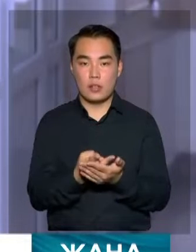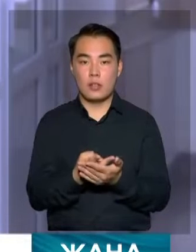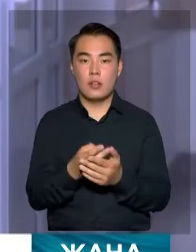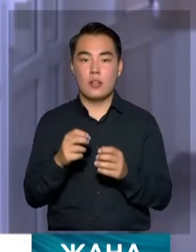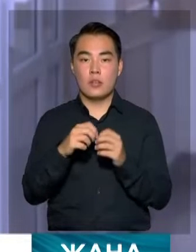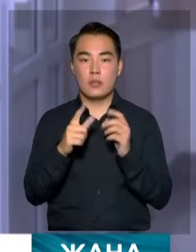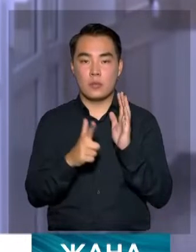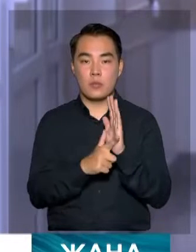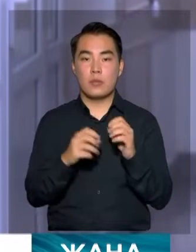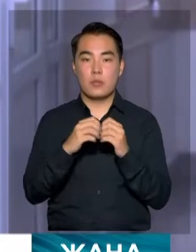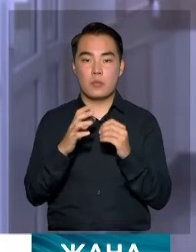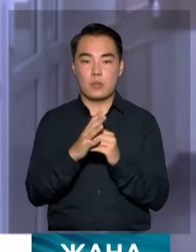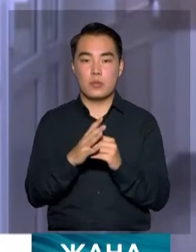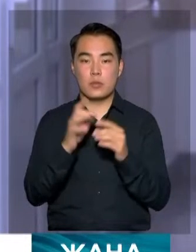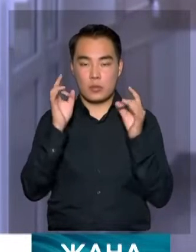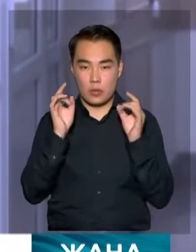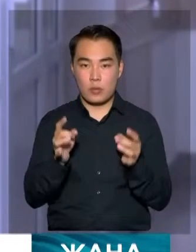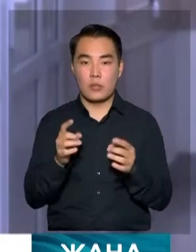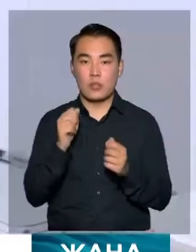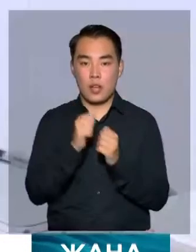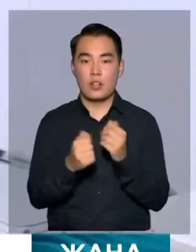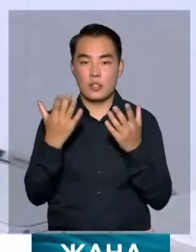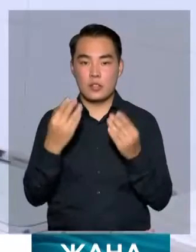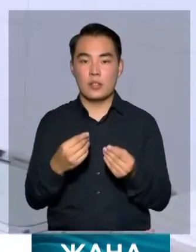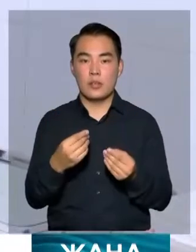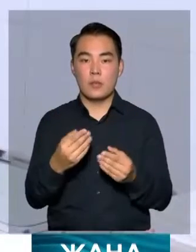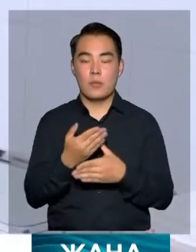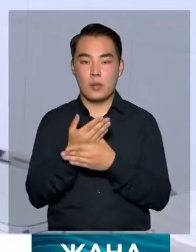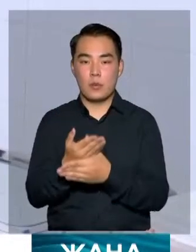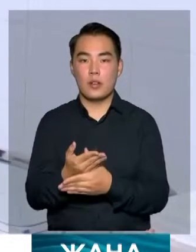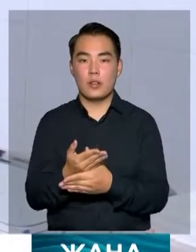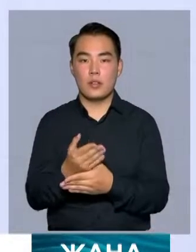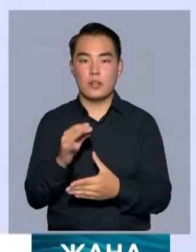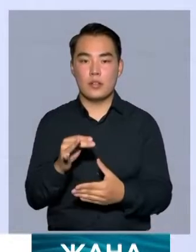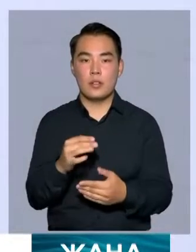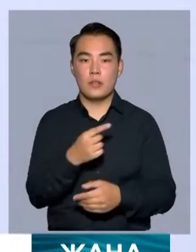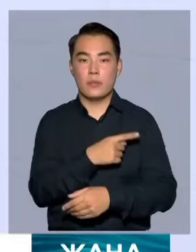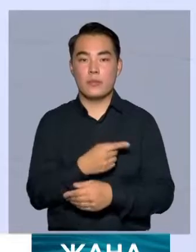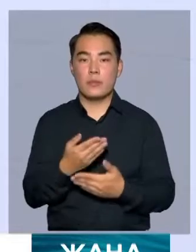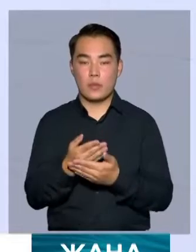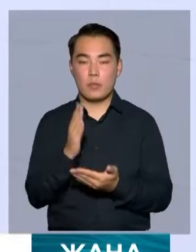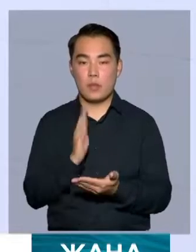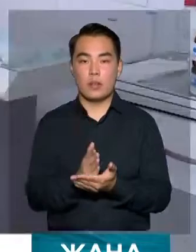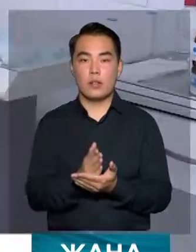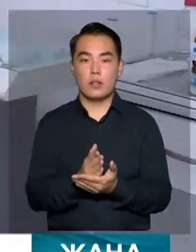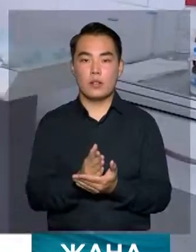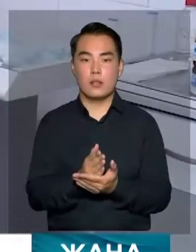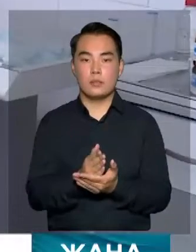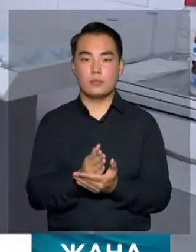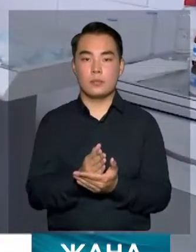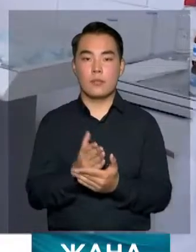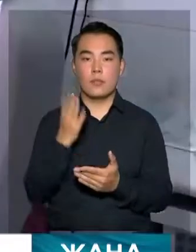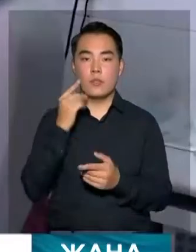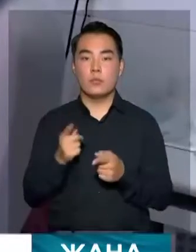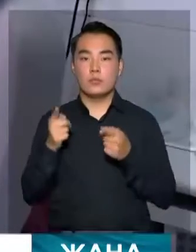15-17 науқасқа дейін емделіп жатыр. Күн сайын. Әбдібек Матаев Шымкент қаласында тұрады. Қызының дертіне еміздеп Алматыға барған